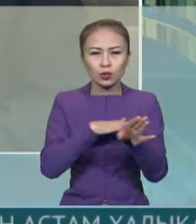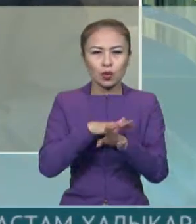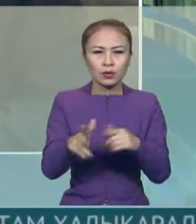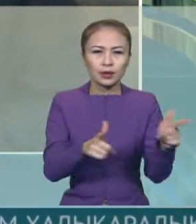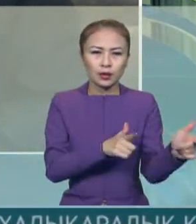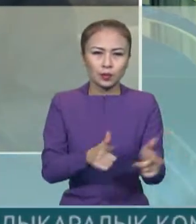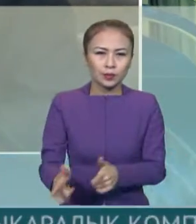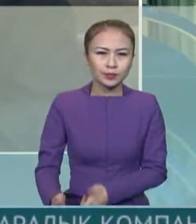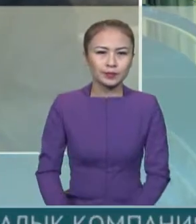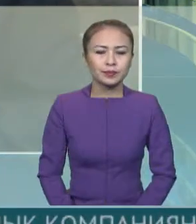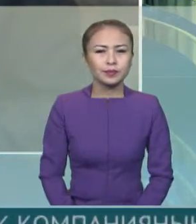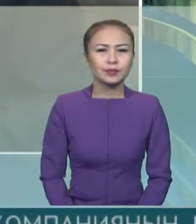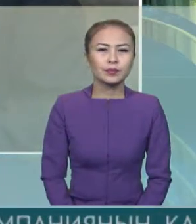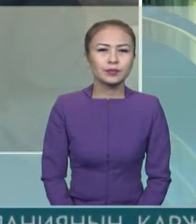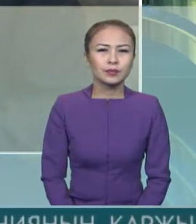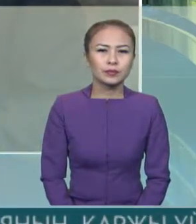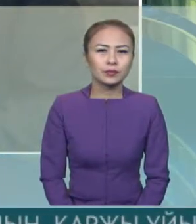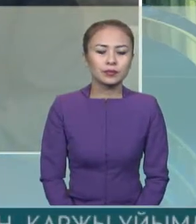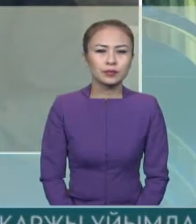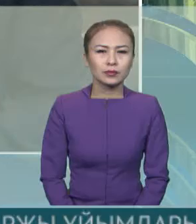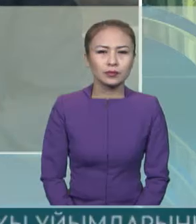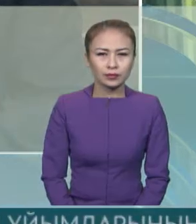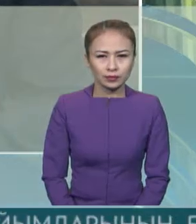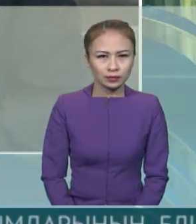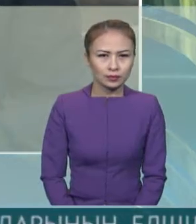тарқатуға дайын. Сөз өзіңізде, Жұрағат.